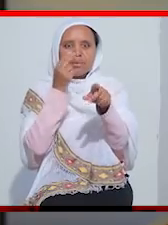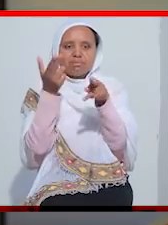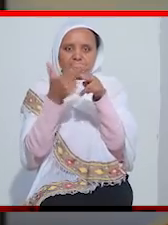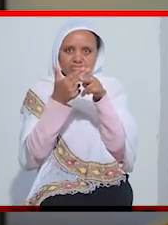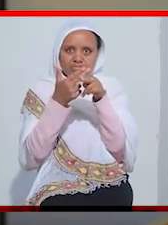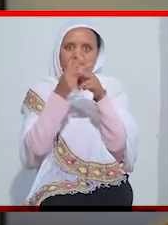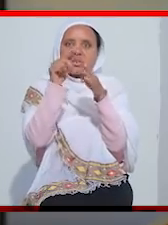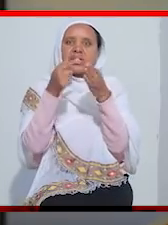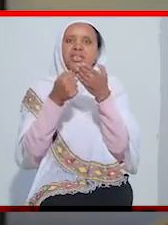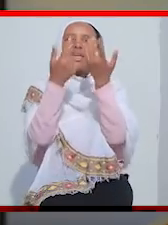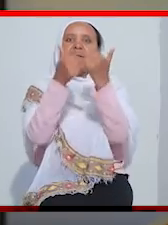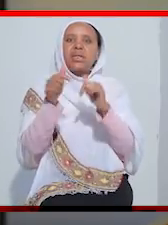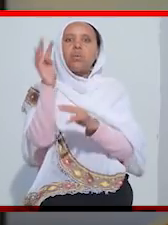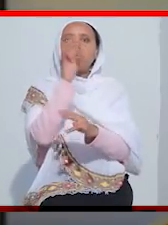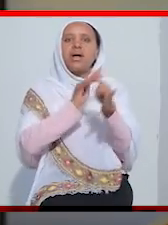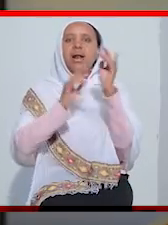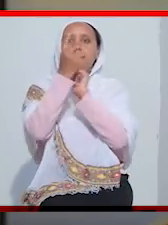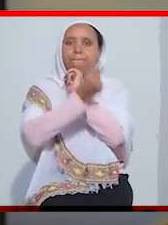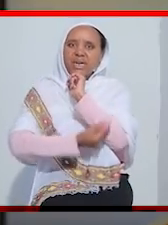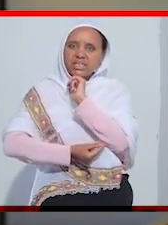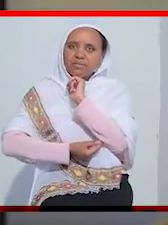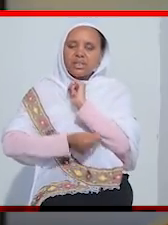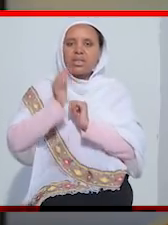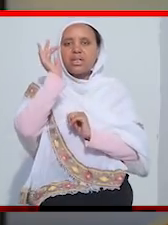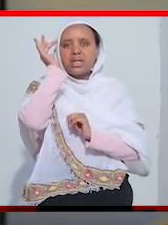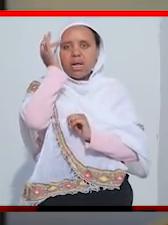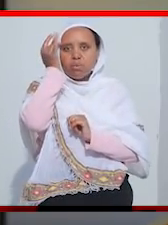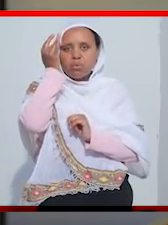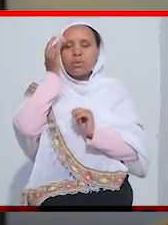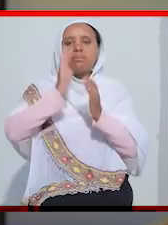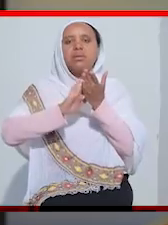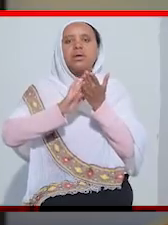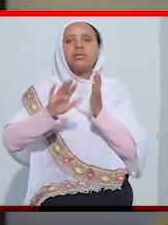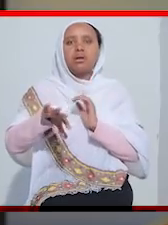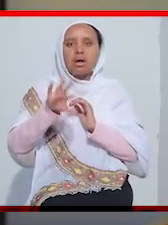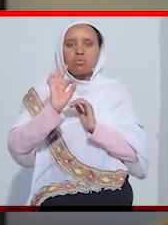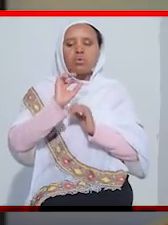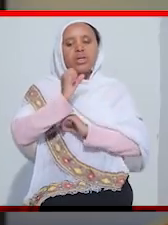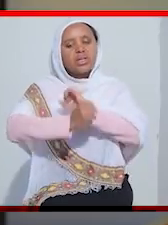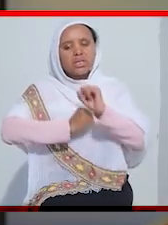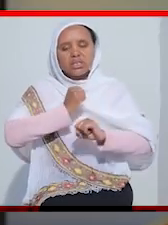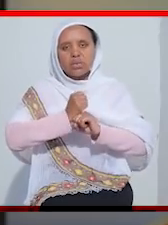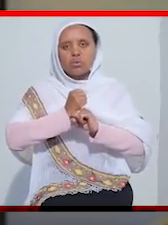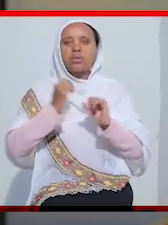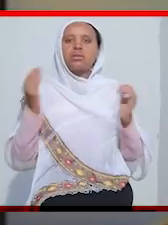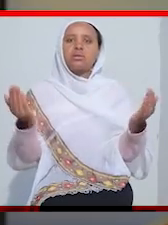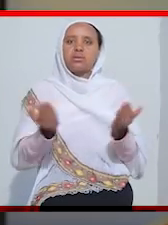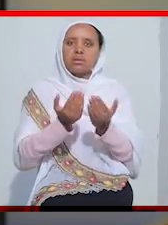የማስረዘም የማይጠቅመንን ደግሞ የማሳጠር። ስለዚህ የመጣው መከራ መቅሰፍት፣ የታመሙት ምሕረት